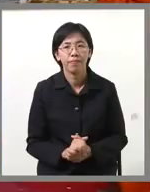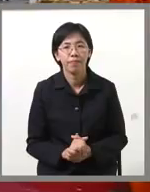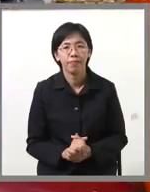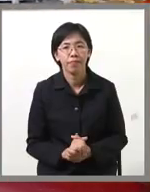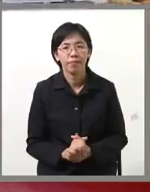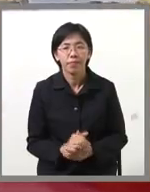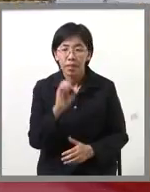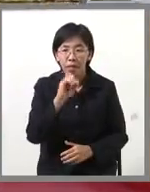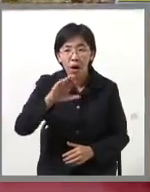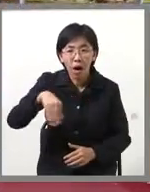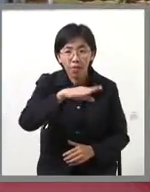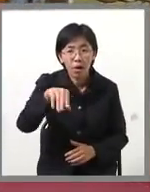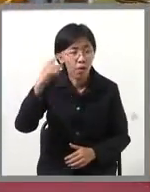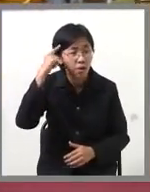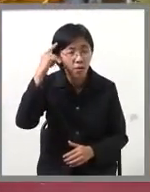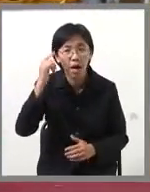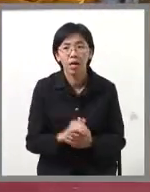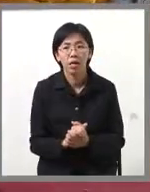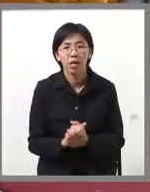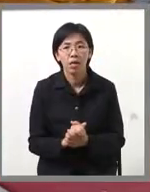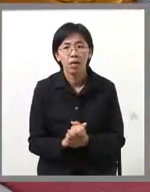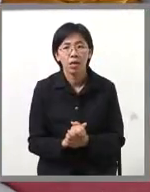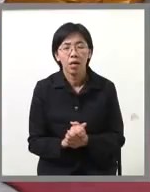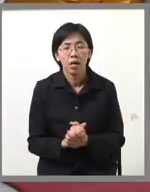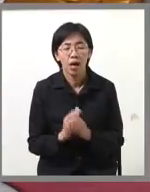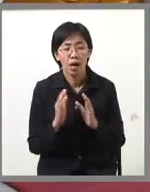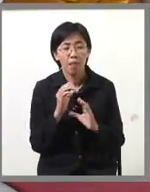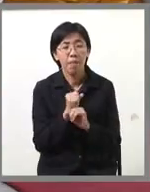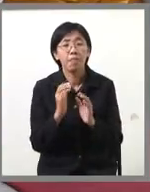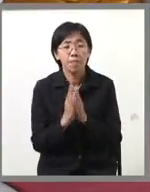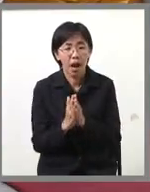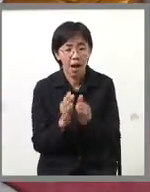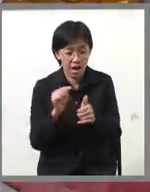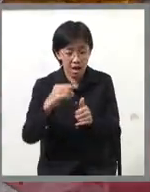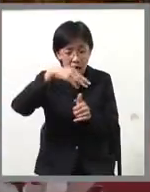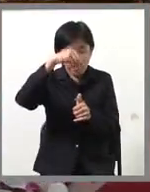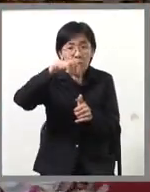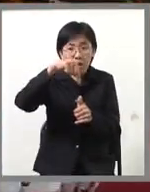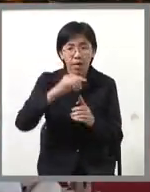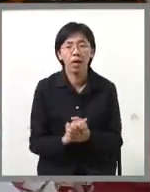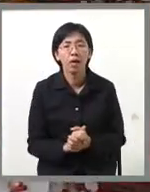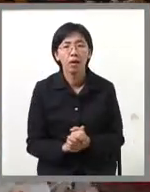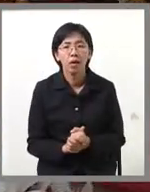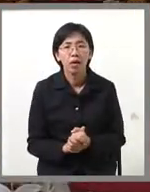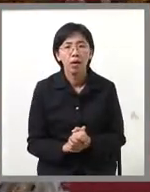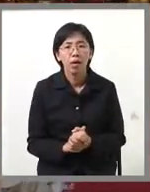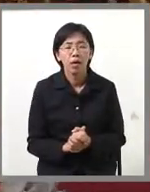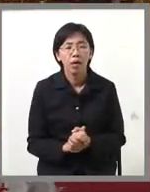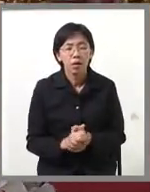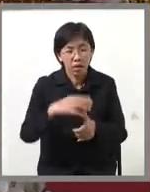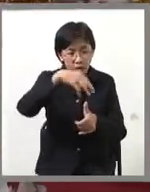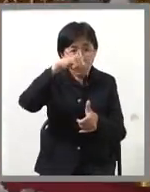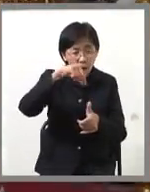องกันบอกข้อเท็จจริงไว้ว่าพระเกศมาลาเนี่ยเป็นส่วนที่สูงสุดในองค์พระพุทธรูปโอกาสที่เราจะ